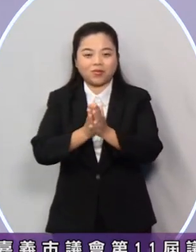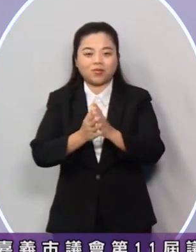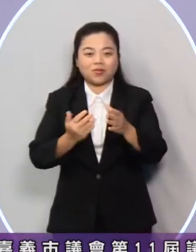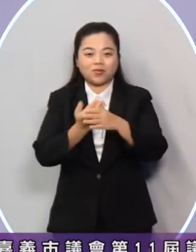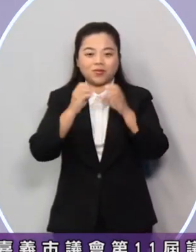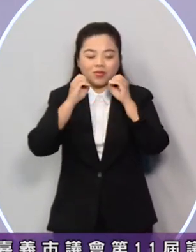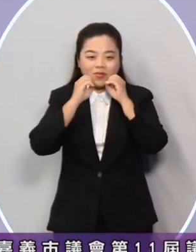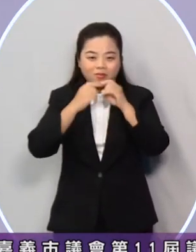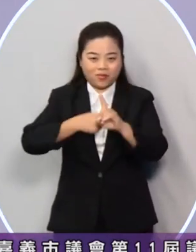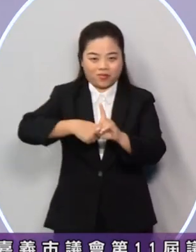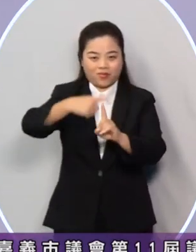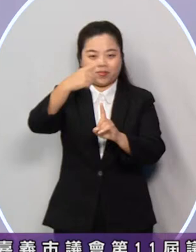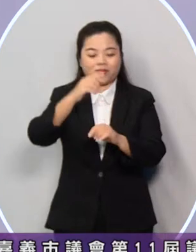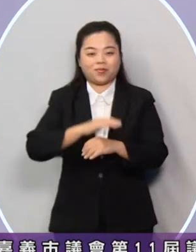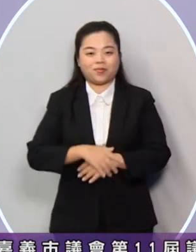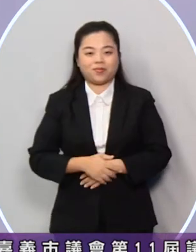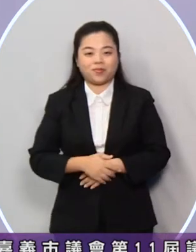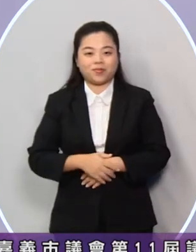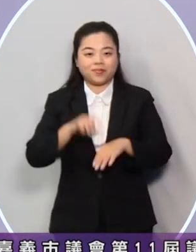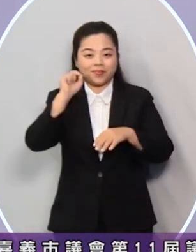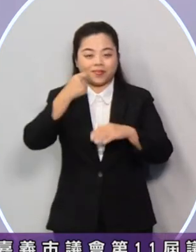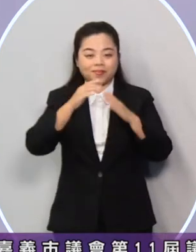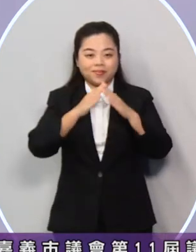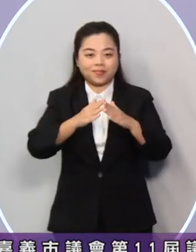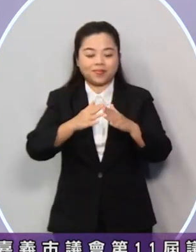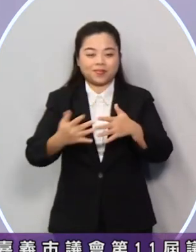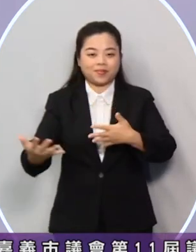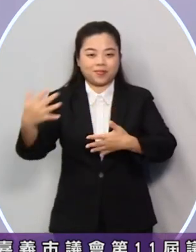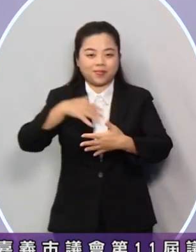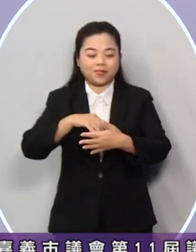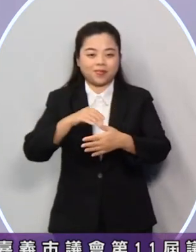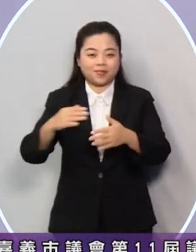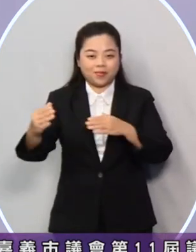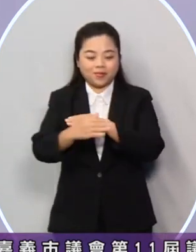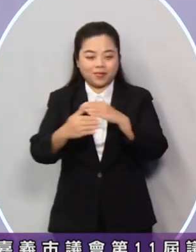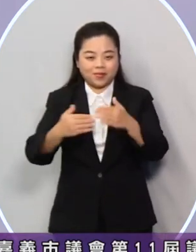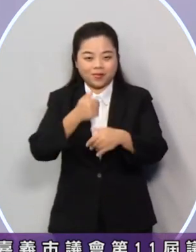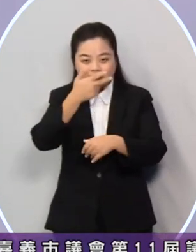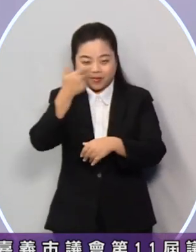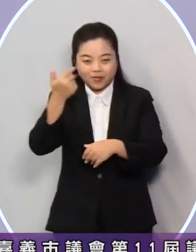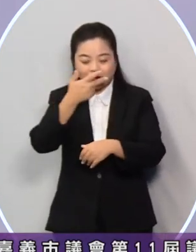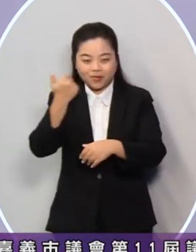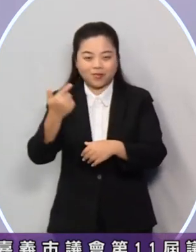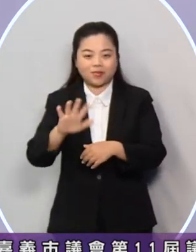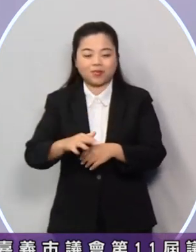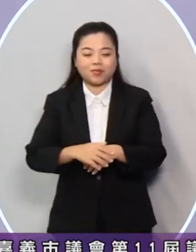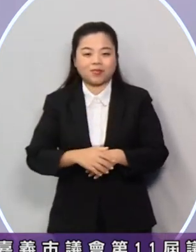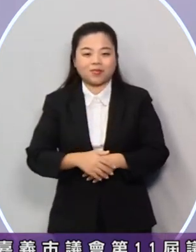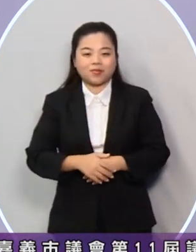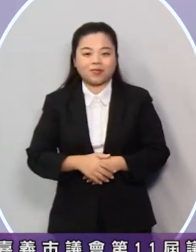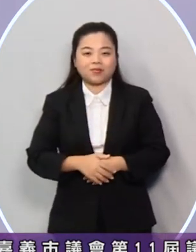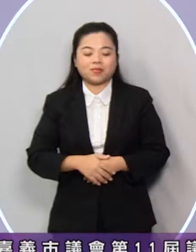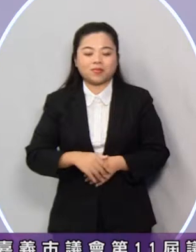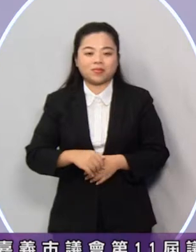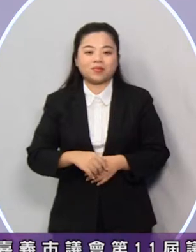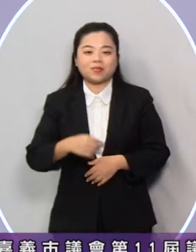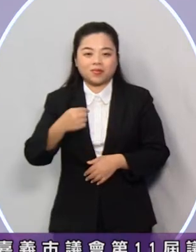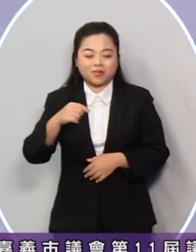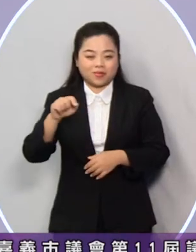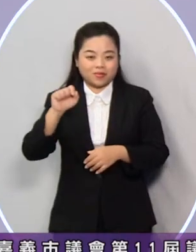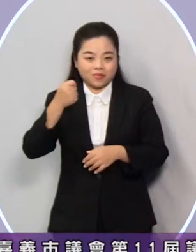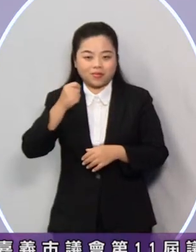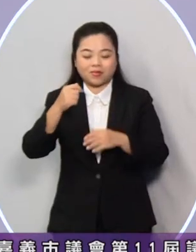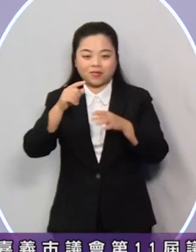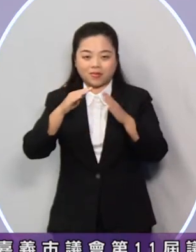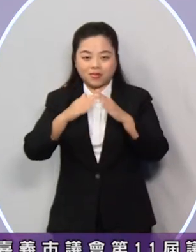质。嘉义市拥有便利的交通、舒适的环境、密集的人口，因此田圣节在嘉义市